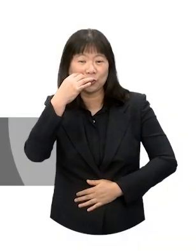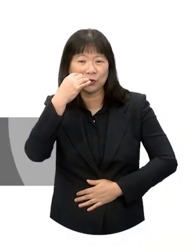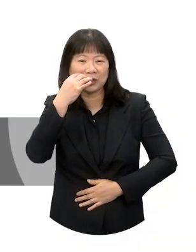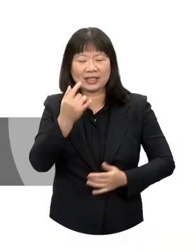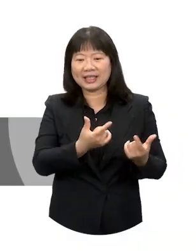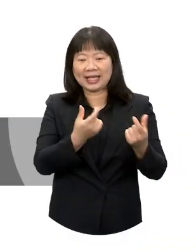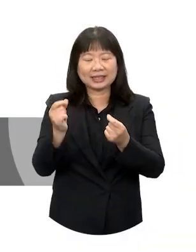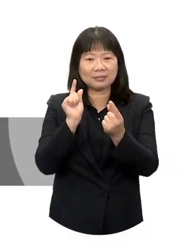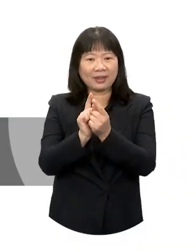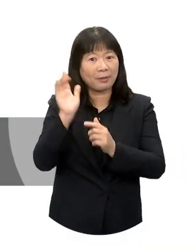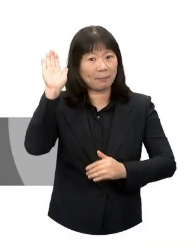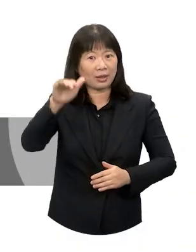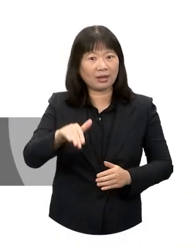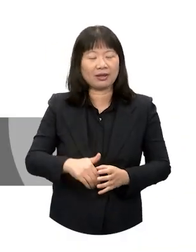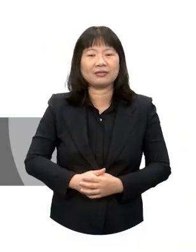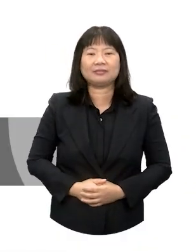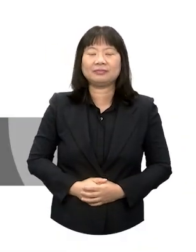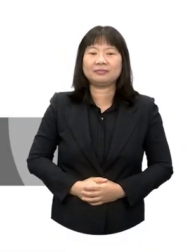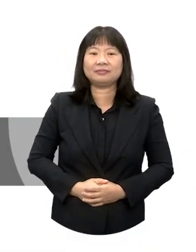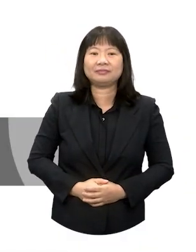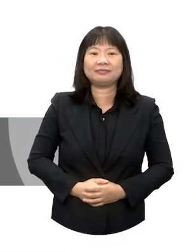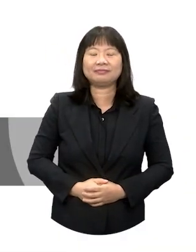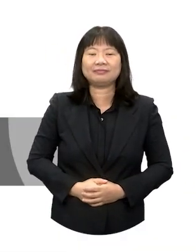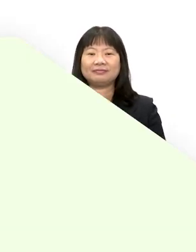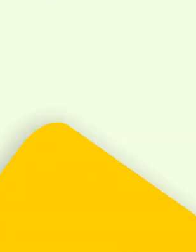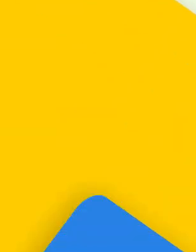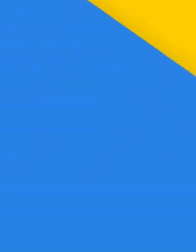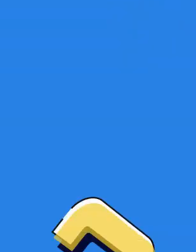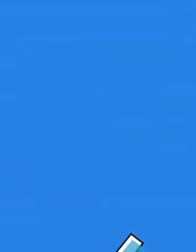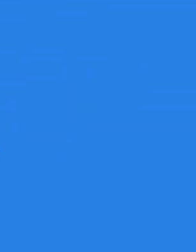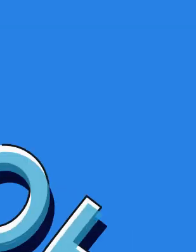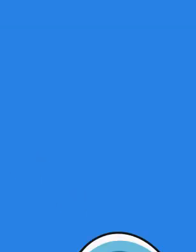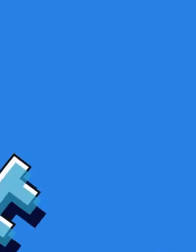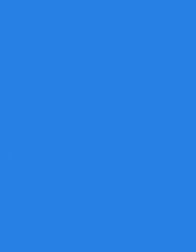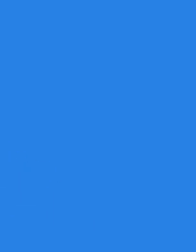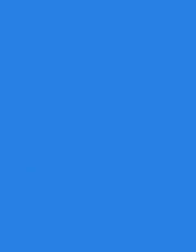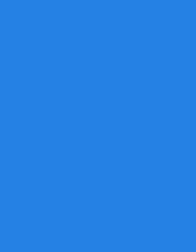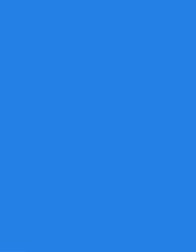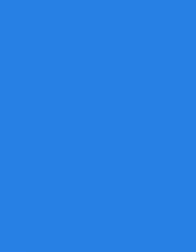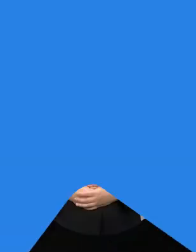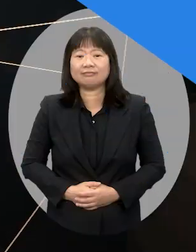궁금하시죠? 같이 만나러 가볼까요? 뾰로롱!